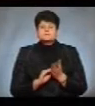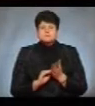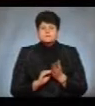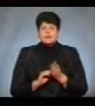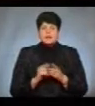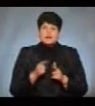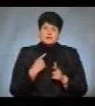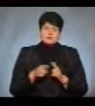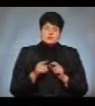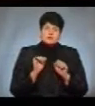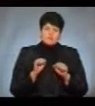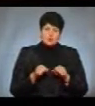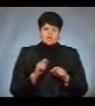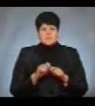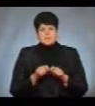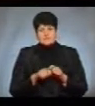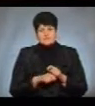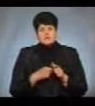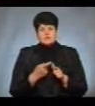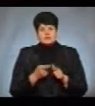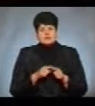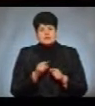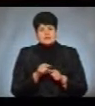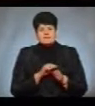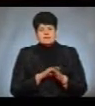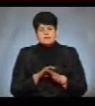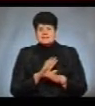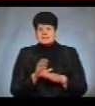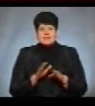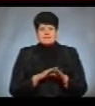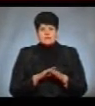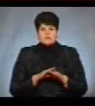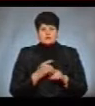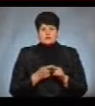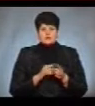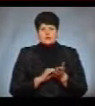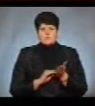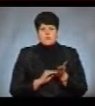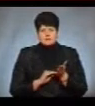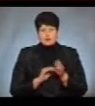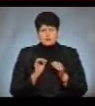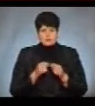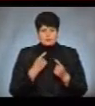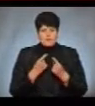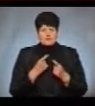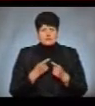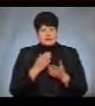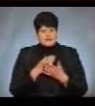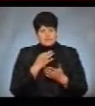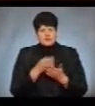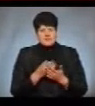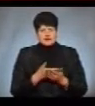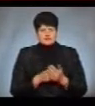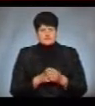чи можете перевірити, чи цей припис виконаний, і за невиконання такого припису, чи можемо ми говорити, чи є відповідальність хоча б